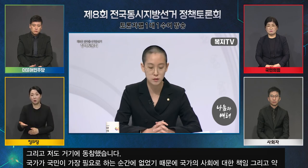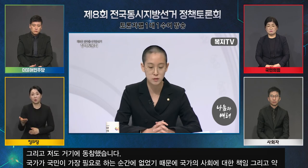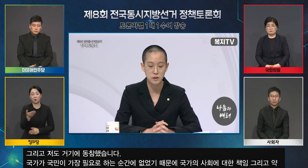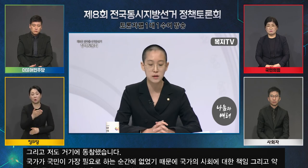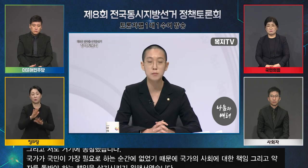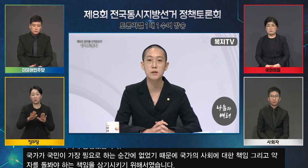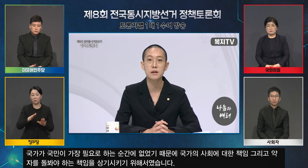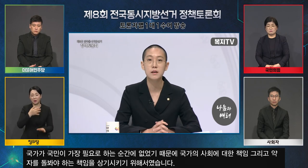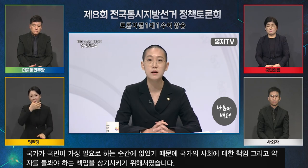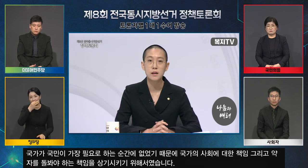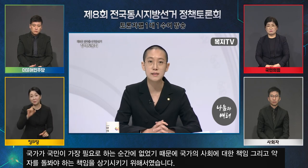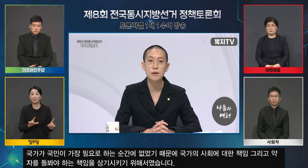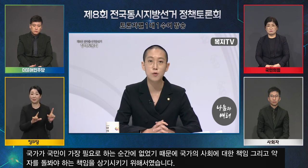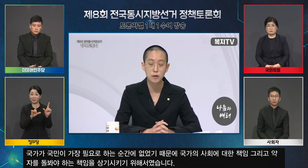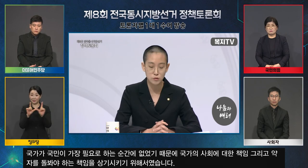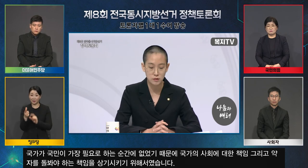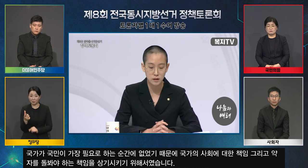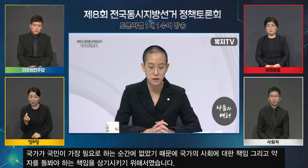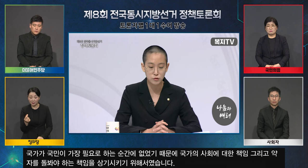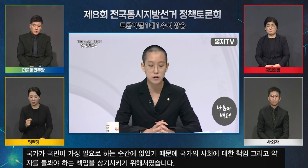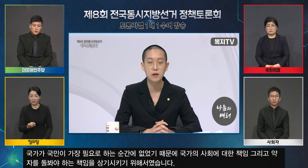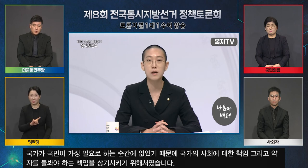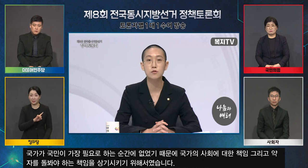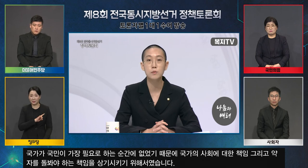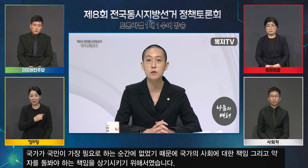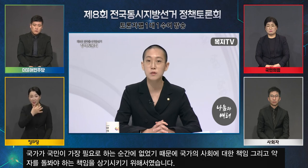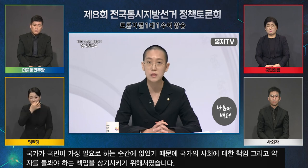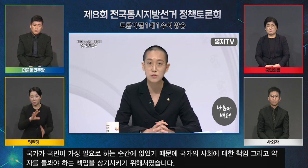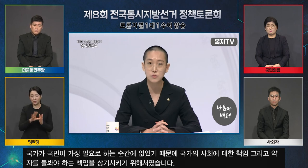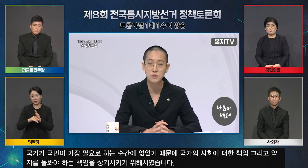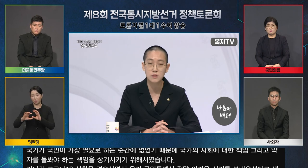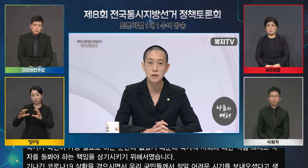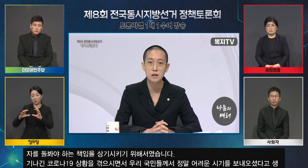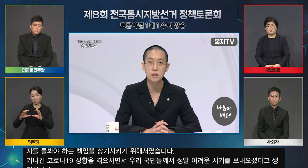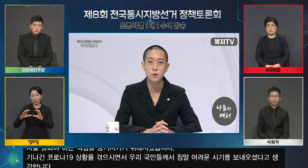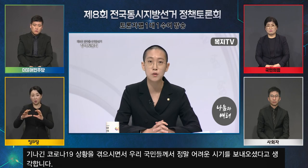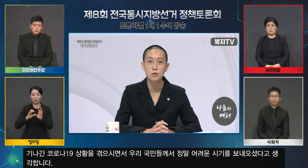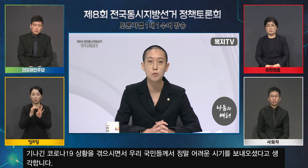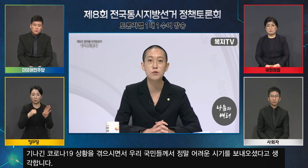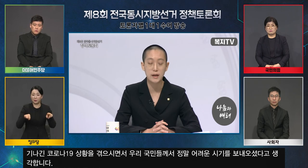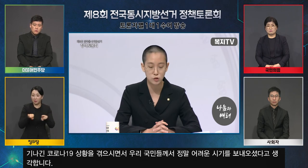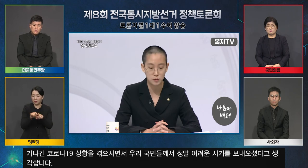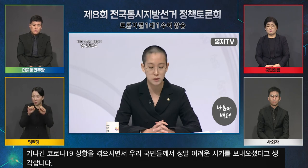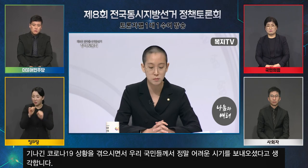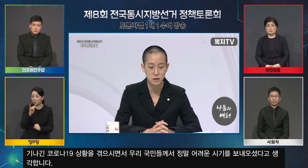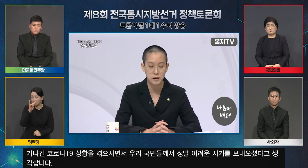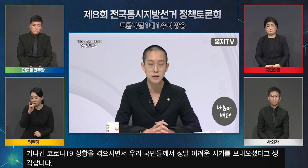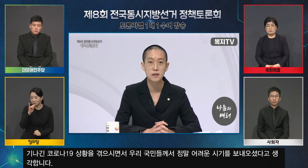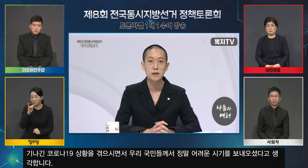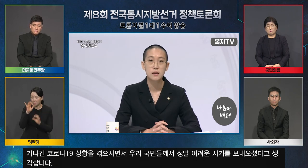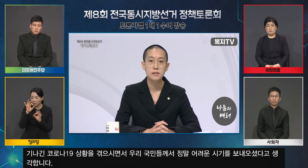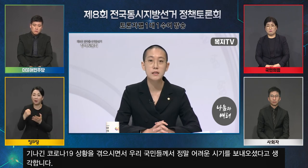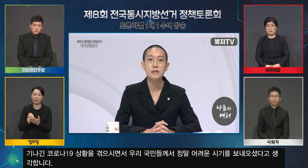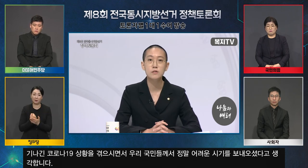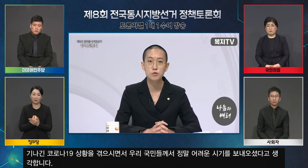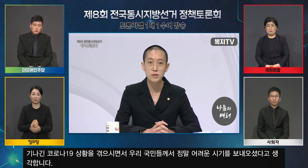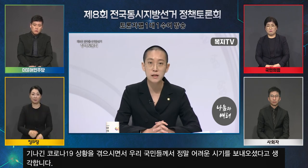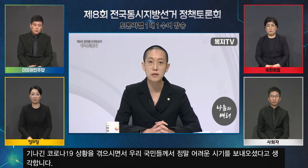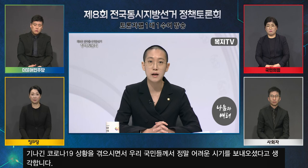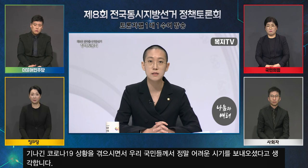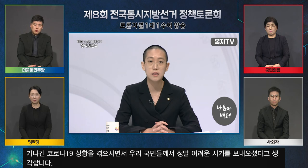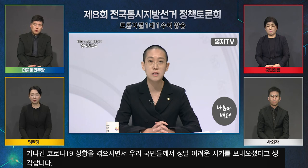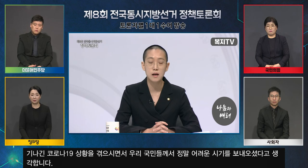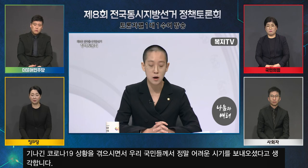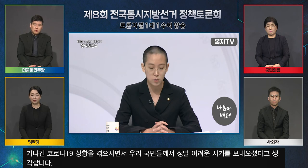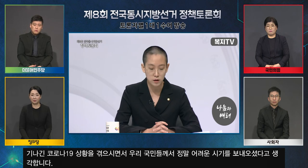보내오셨다고 생각합니다. 가장 어려운 순간에 국가가 국민 곁에 있었는지 생각하면 너무나 아쉬움이 큽니다. 재난은